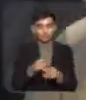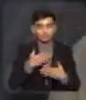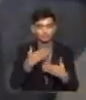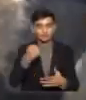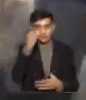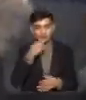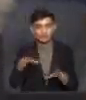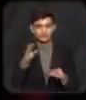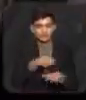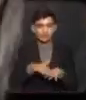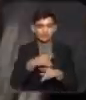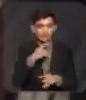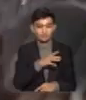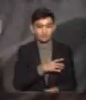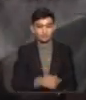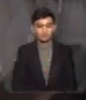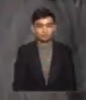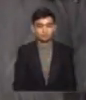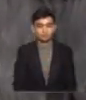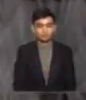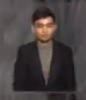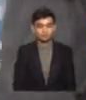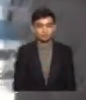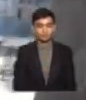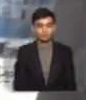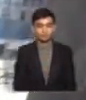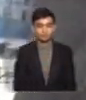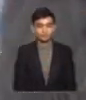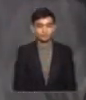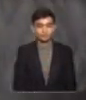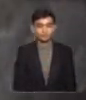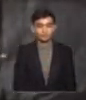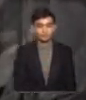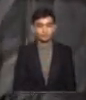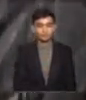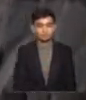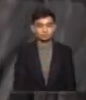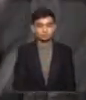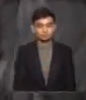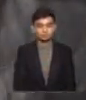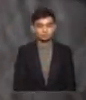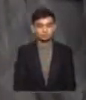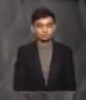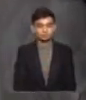алғыстарын білдірді. Бәріңе Алла разы болсын, халқым, бас ием!